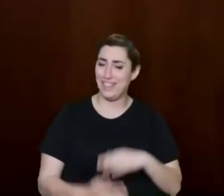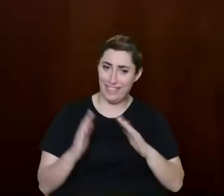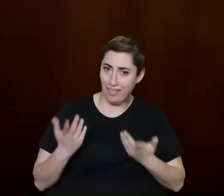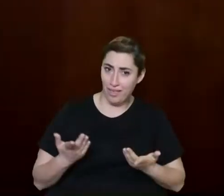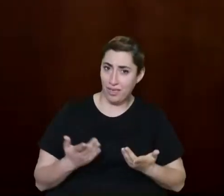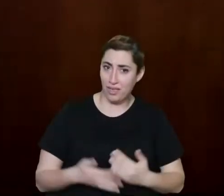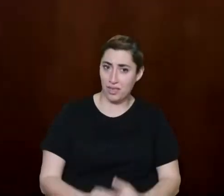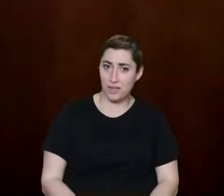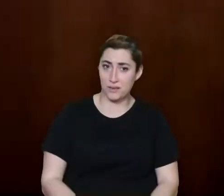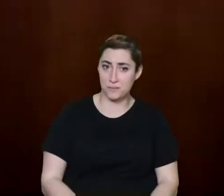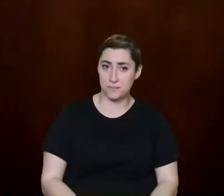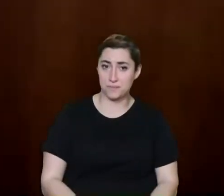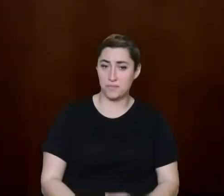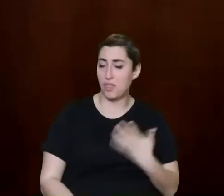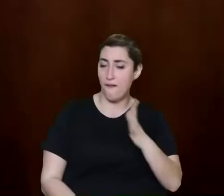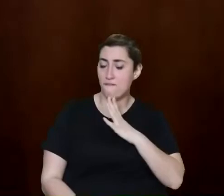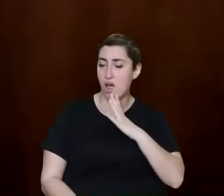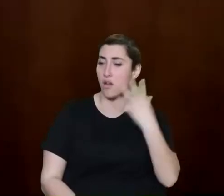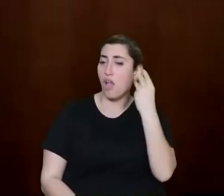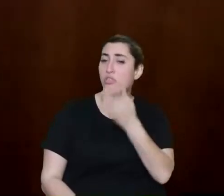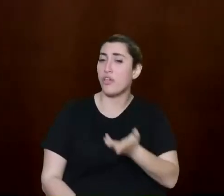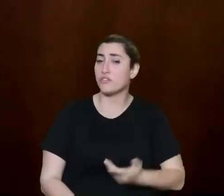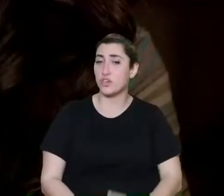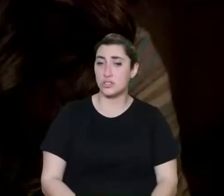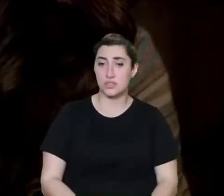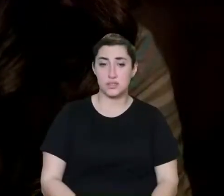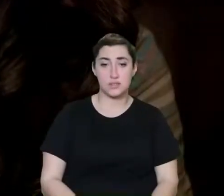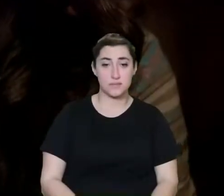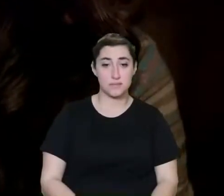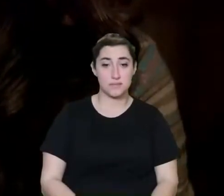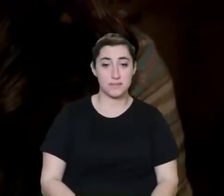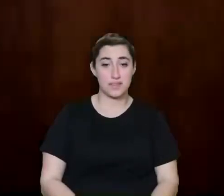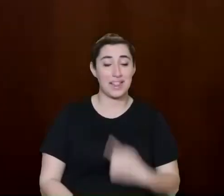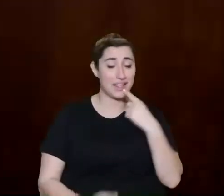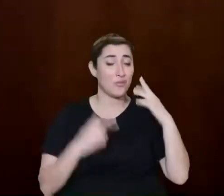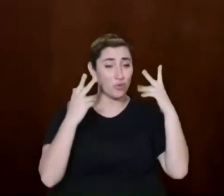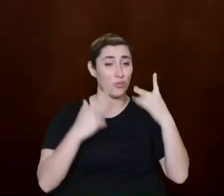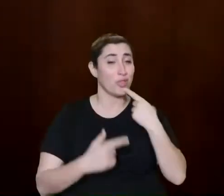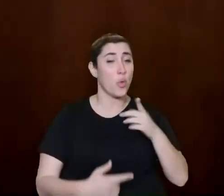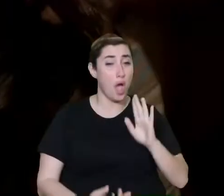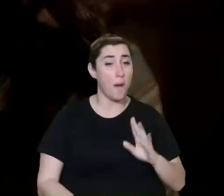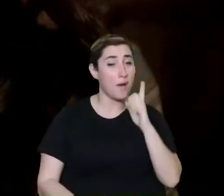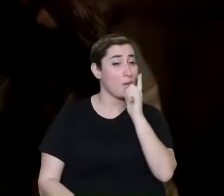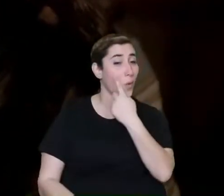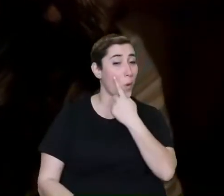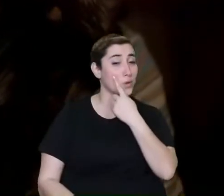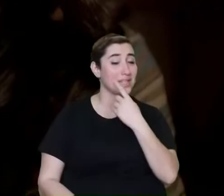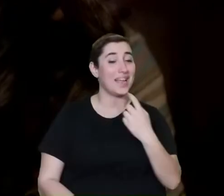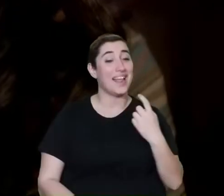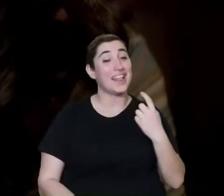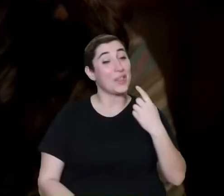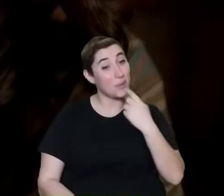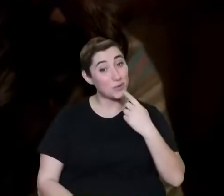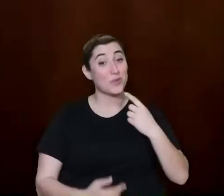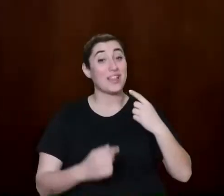Neyi? Ne var ki anlayacaksın? Dilin inkar eder de... gözlerin de dilinin